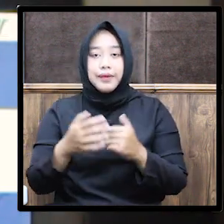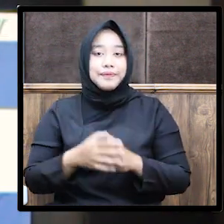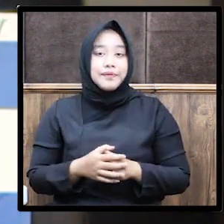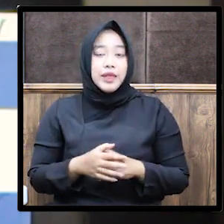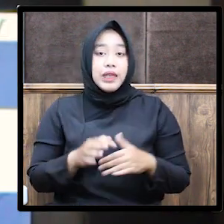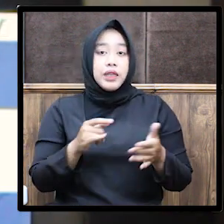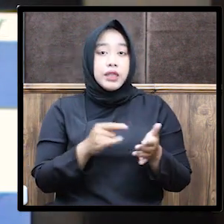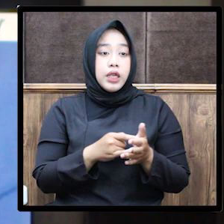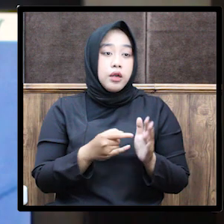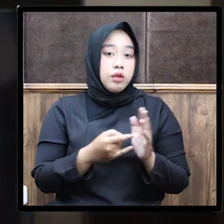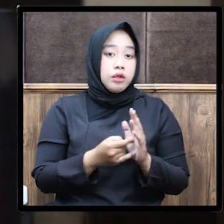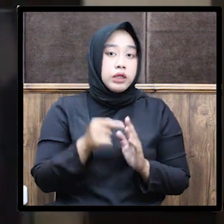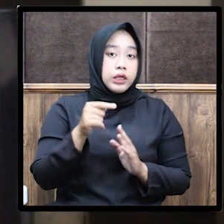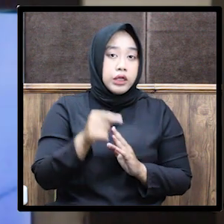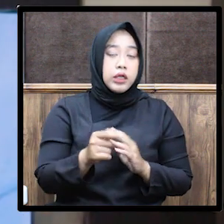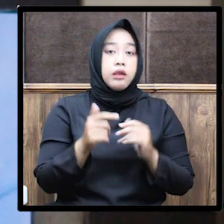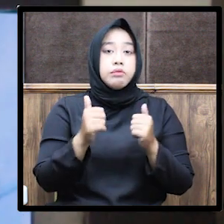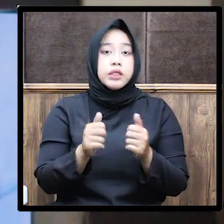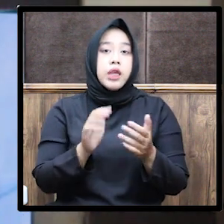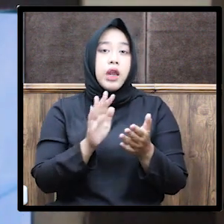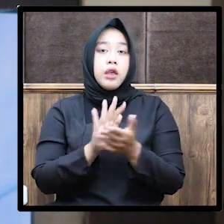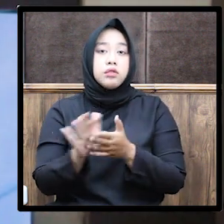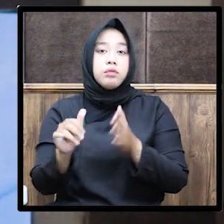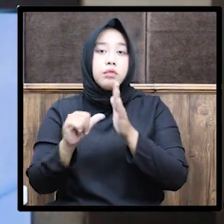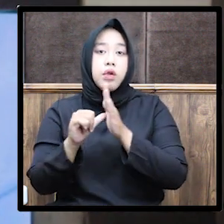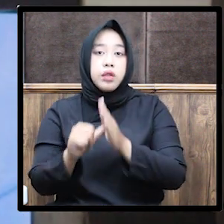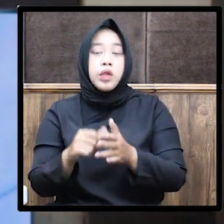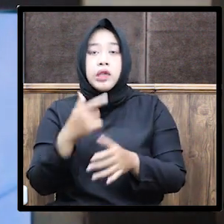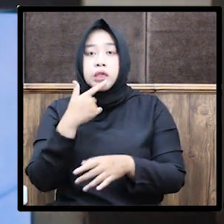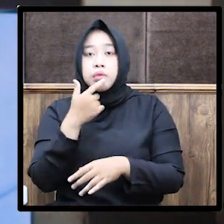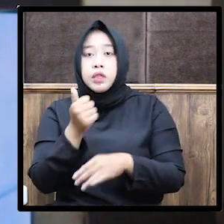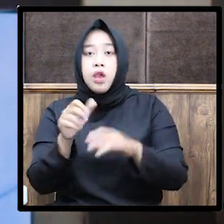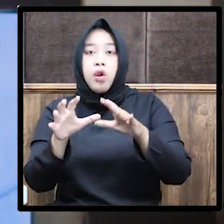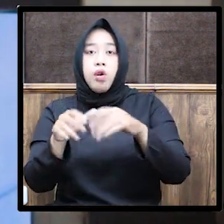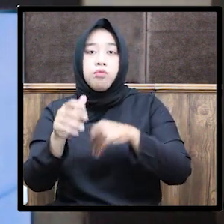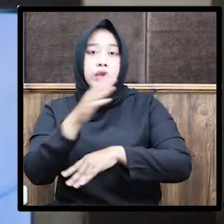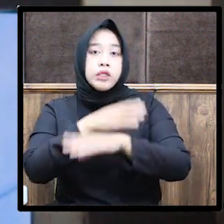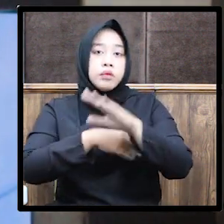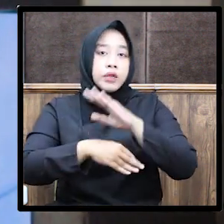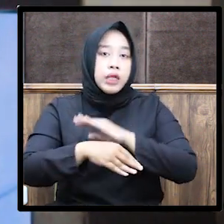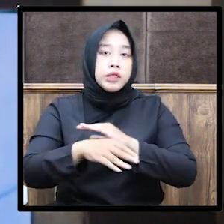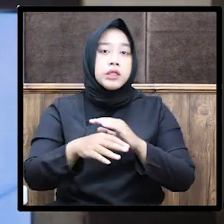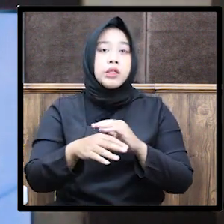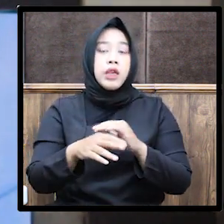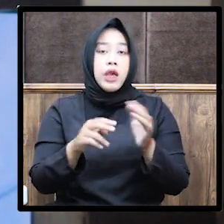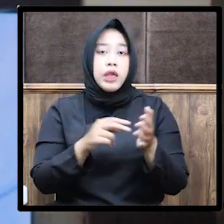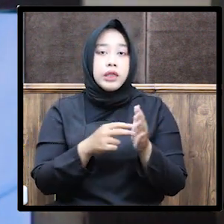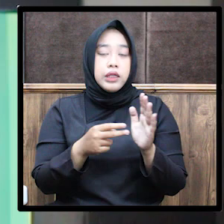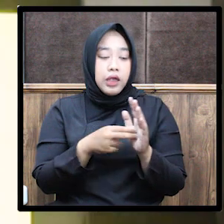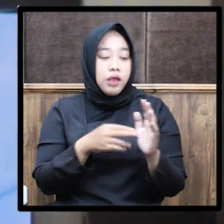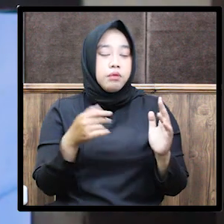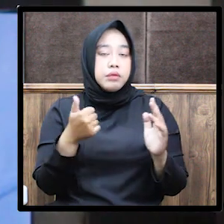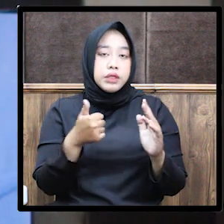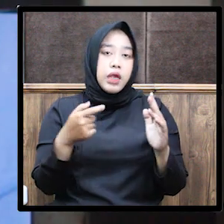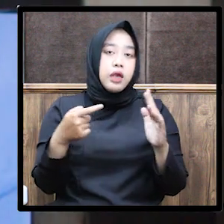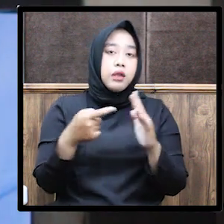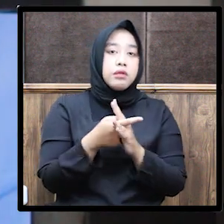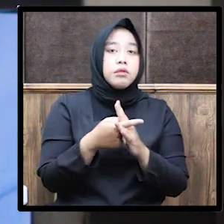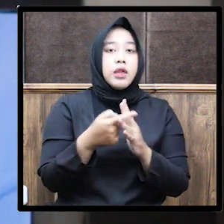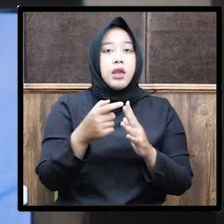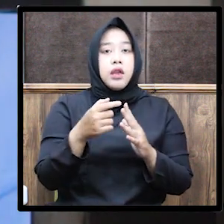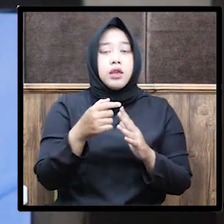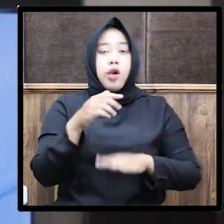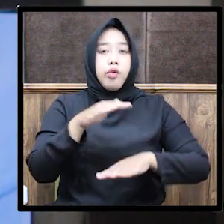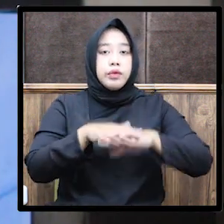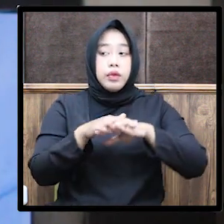teknologi tersebut bisa mengakomodasi kepentingan difabel untuk bisa memilih secara optimal gitu. Mungkin dari Pak Joni dulu, mungkin ada